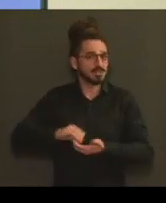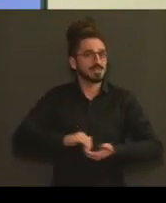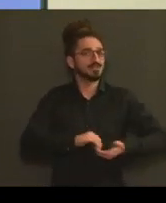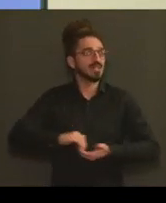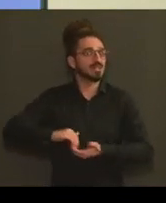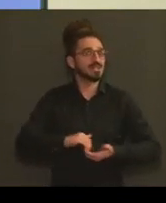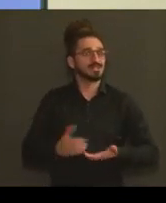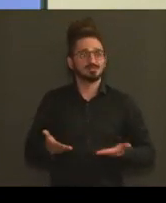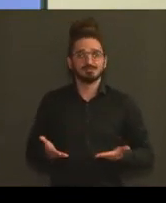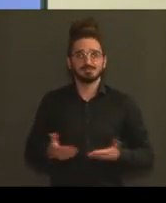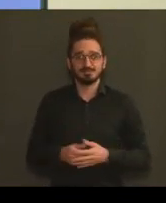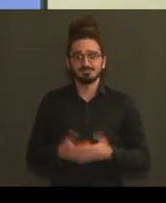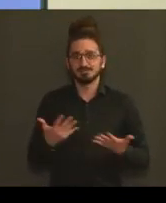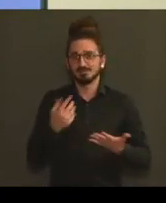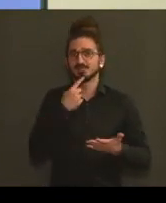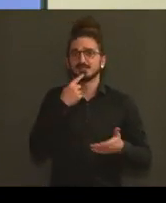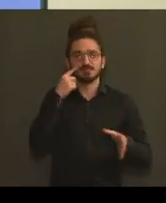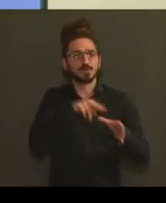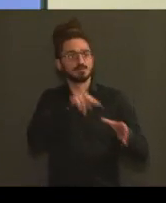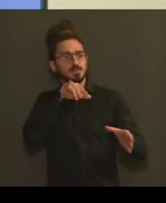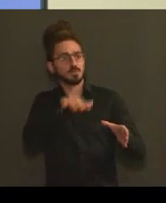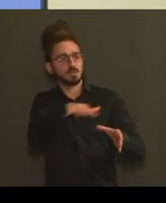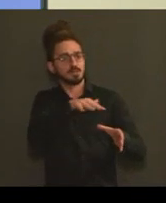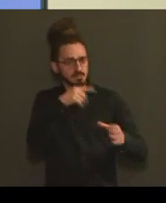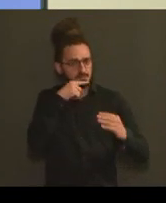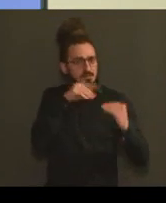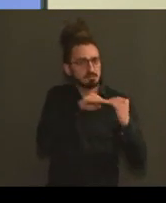actuellement sont pour le moins positifs.